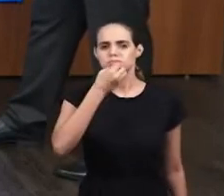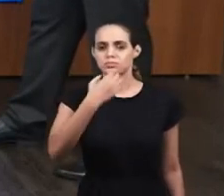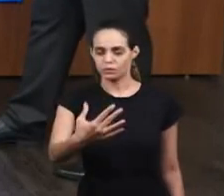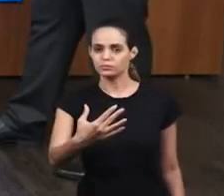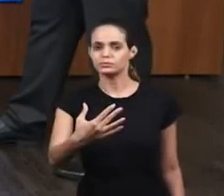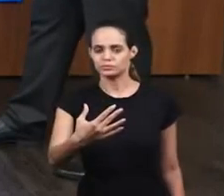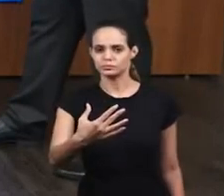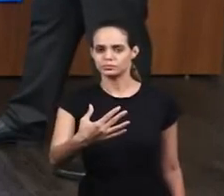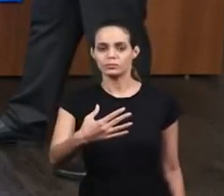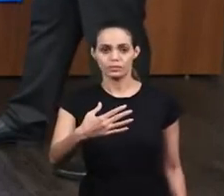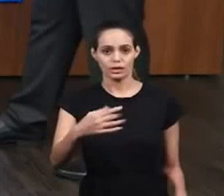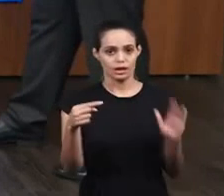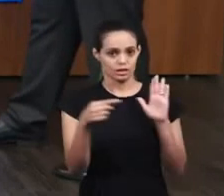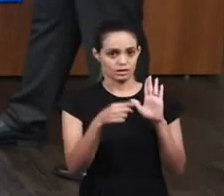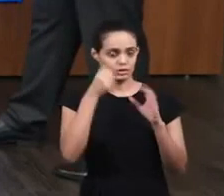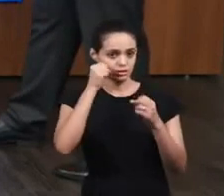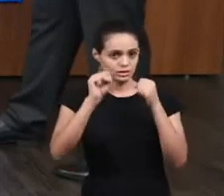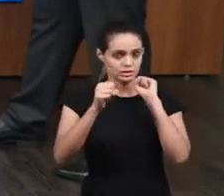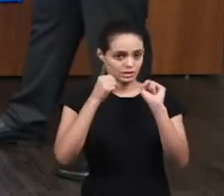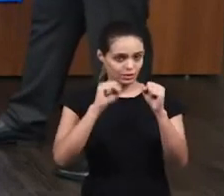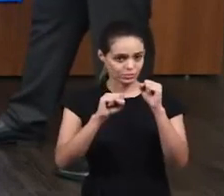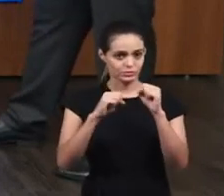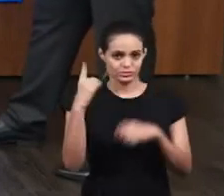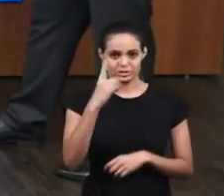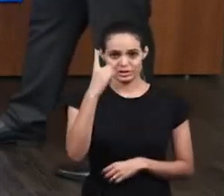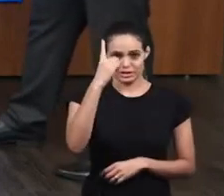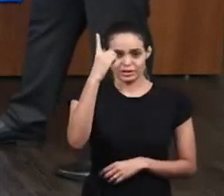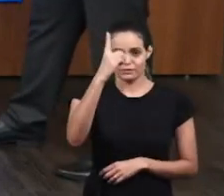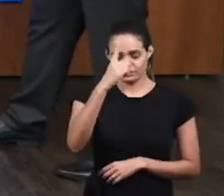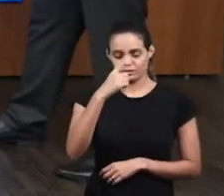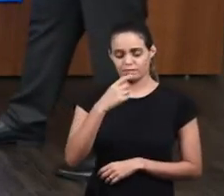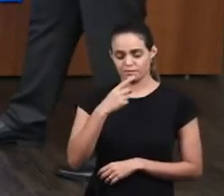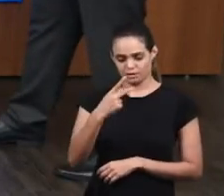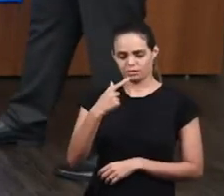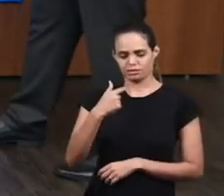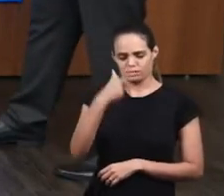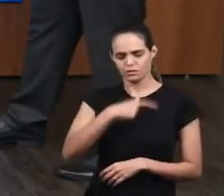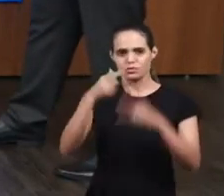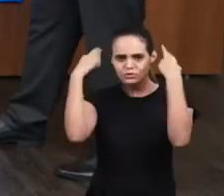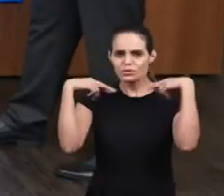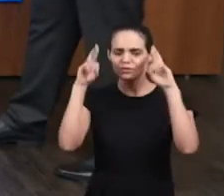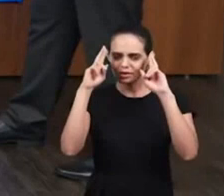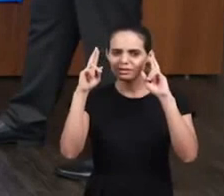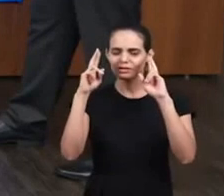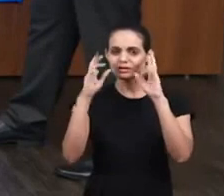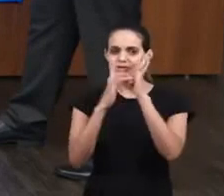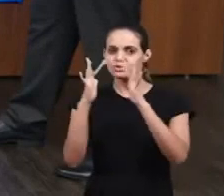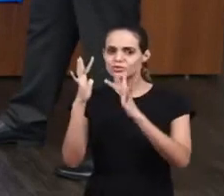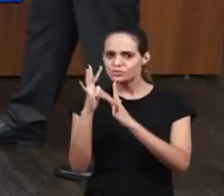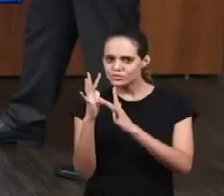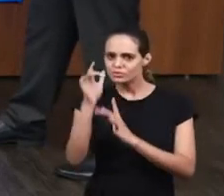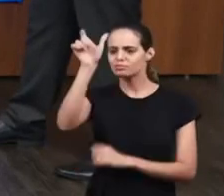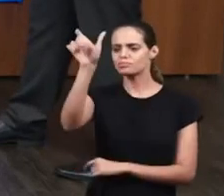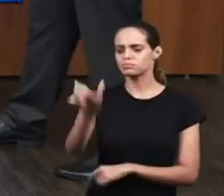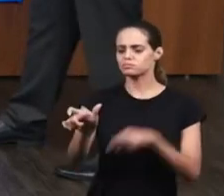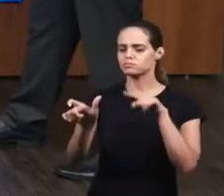und er zeigt prophetisch auf den guten Hirten, den Oberhirten. David,